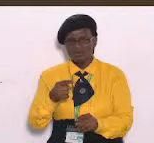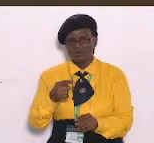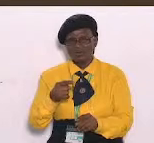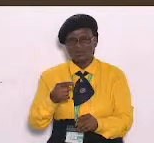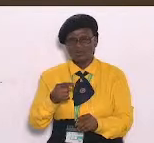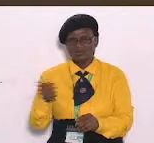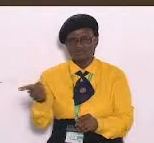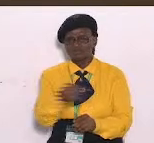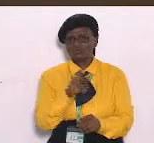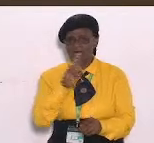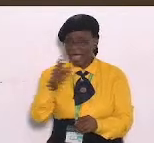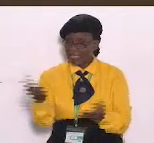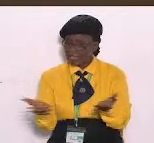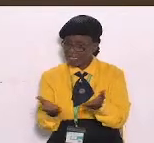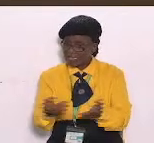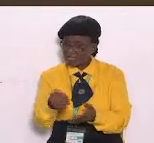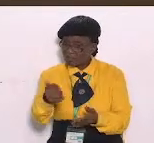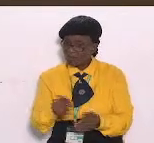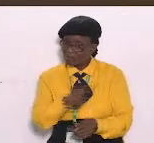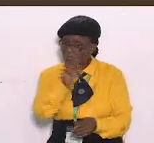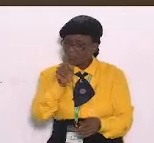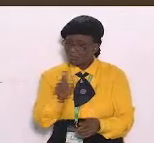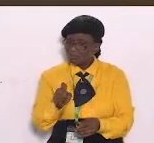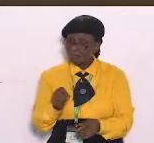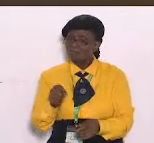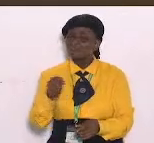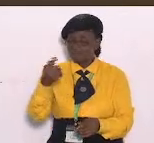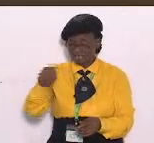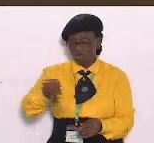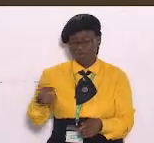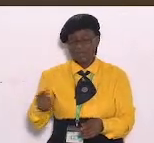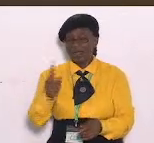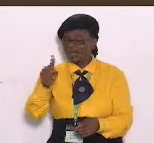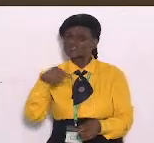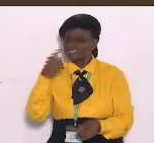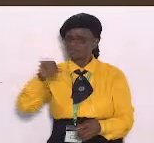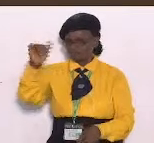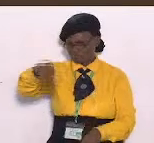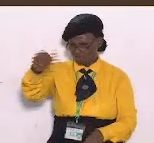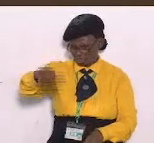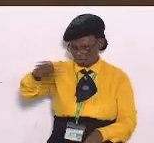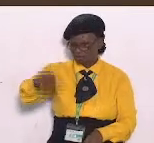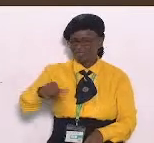toi toi ici et dit